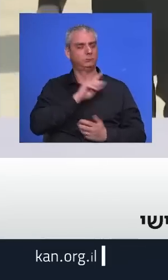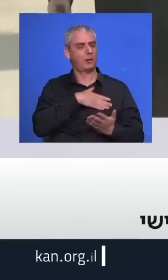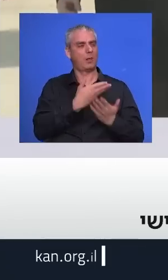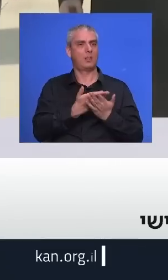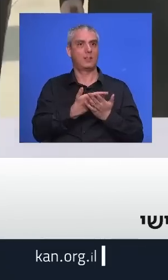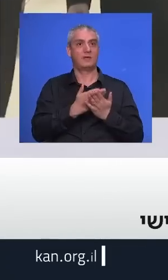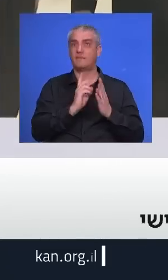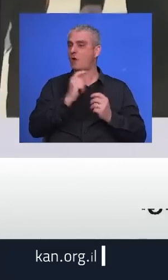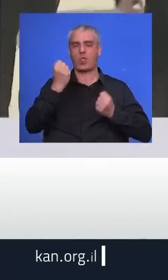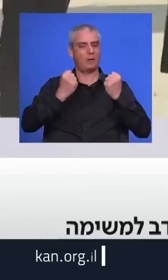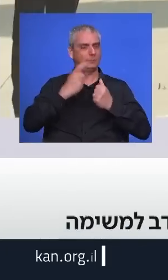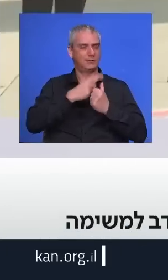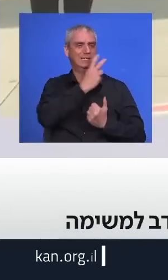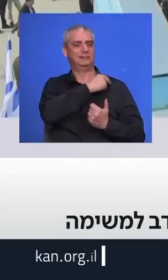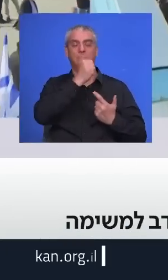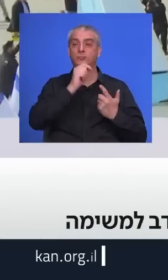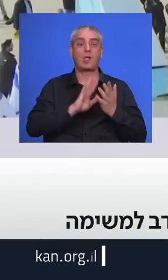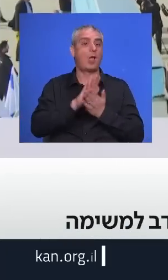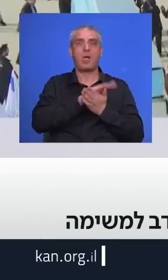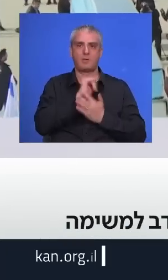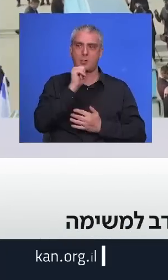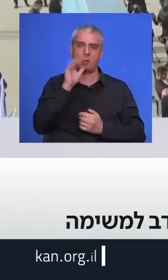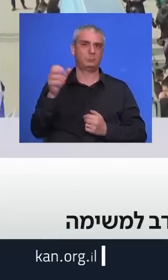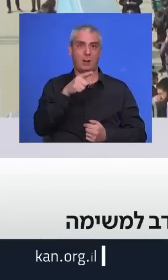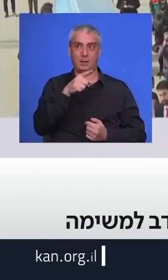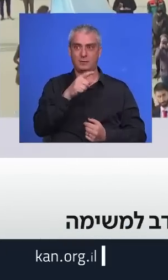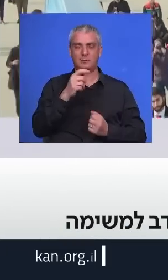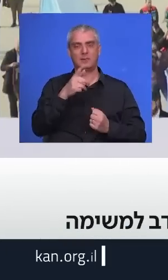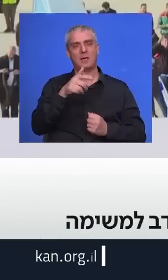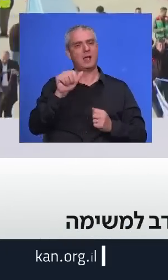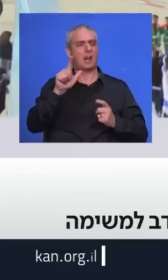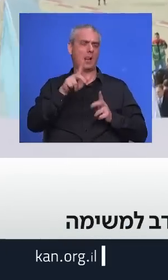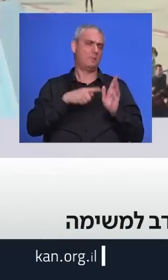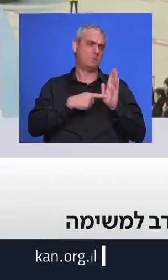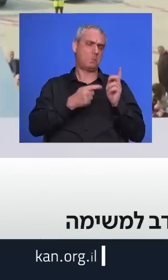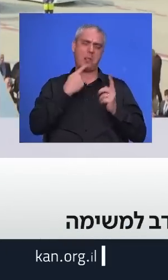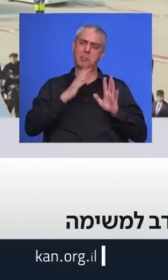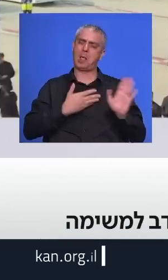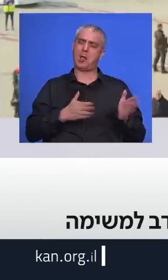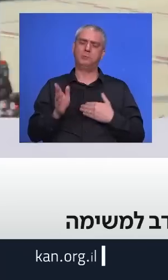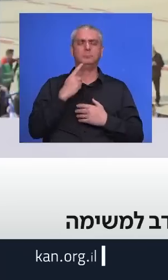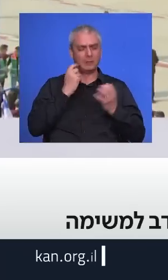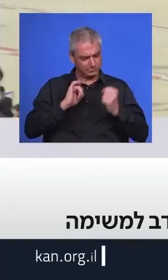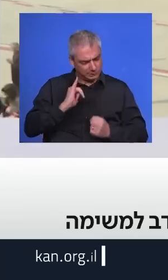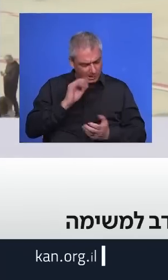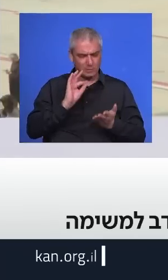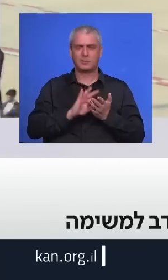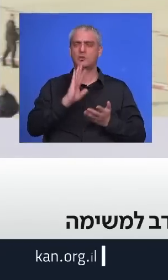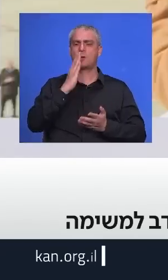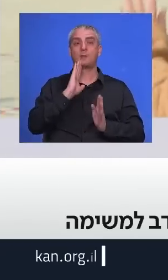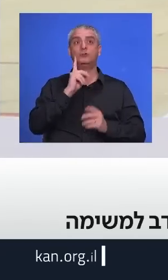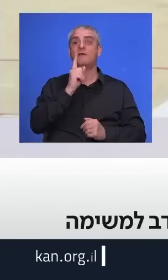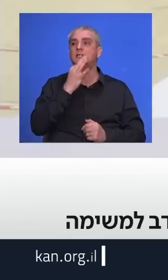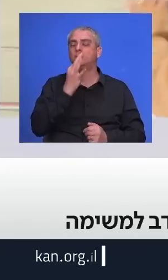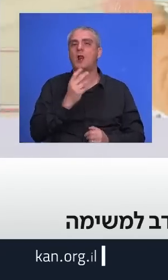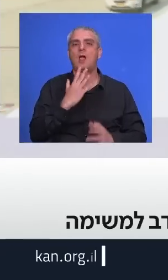לא קברניטים, לא קצינים ראשונים, פשוט אף אחד. באל על מנסים לשדר עסקים כרגיל ולהגיד, הטיסה תצא ביום חמישי. אבל השאלה